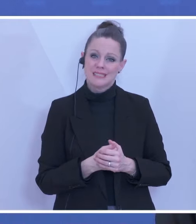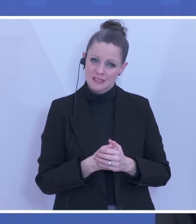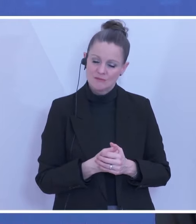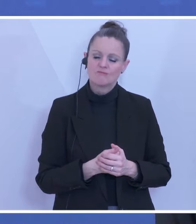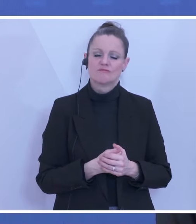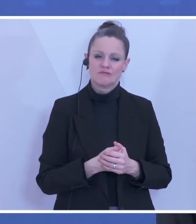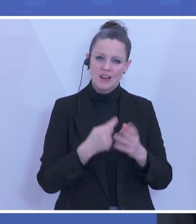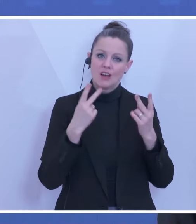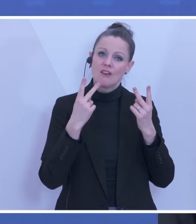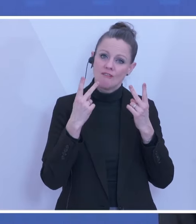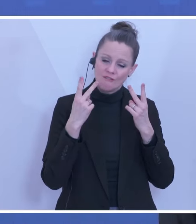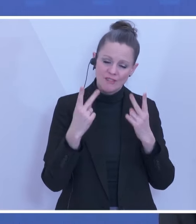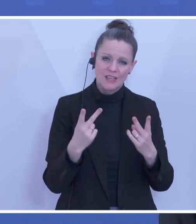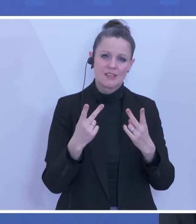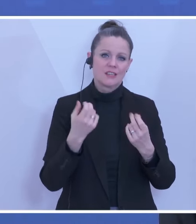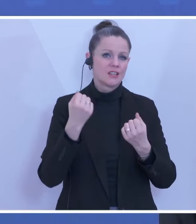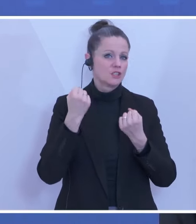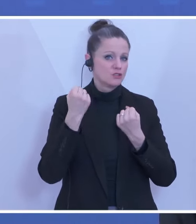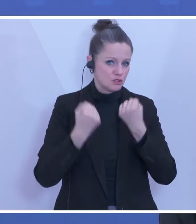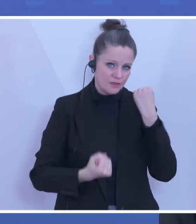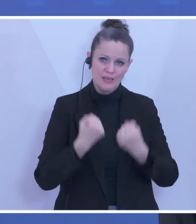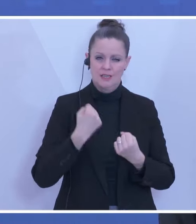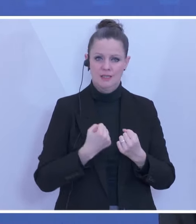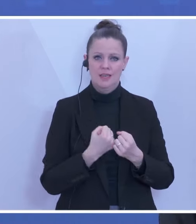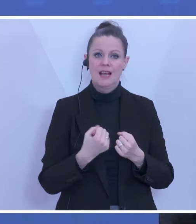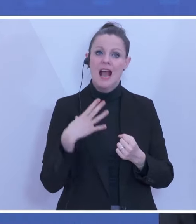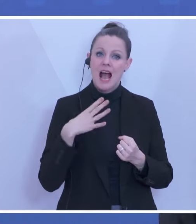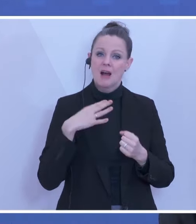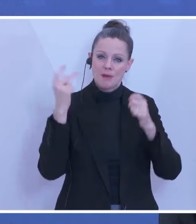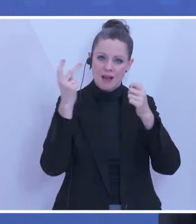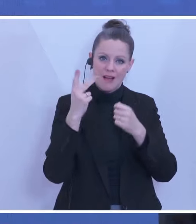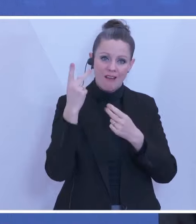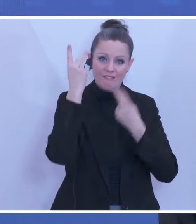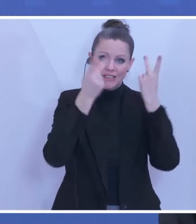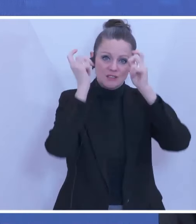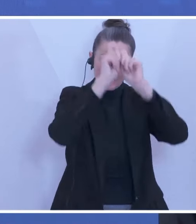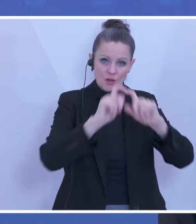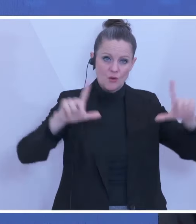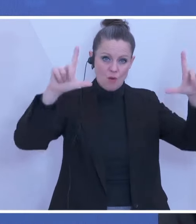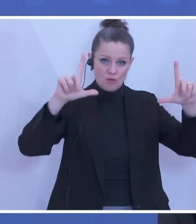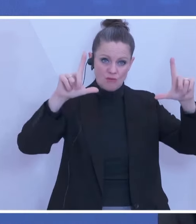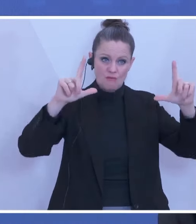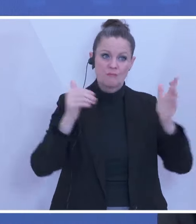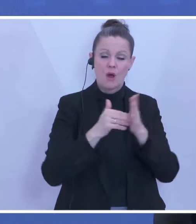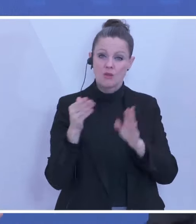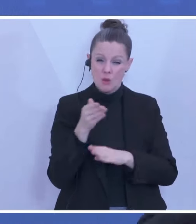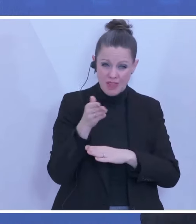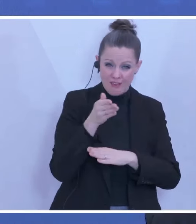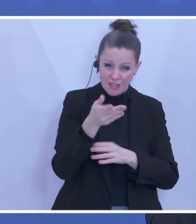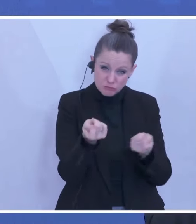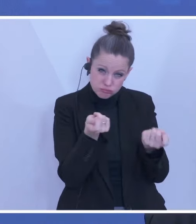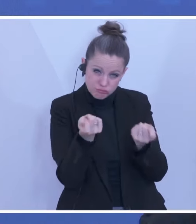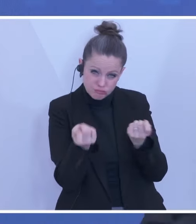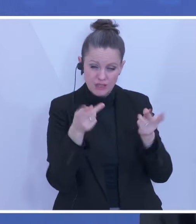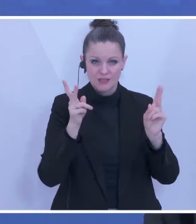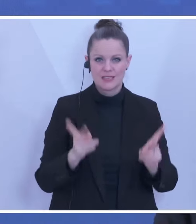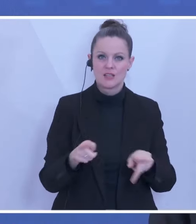eine Vision, einen Plan, wie man es macht, die Fähigkeit zu navigieren und das wieder auch mit